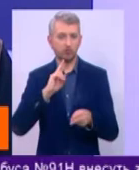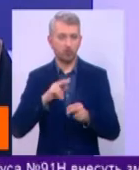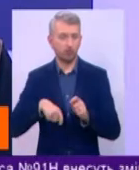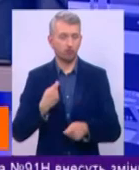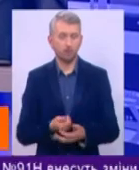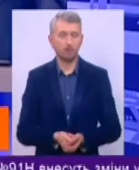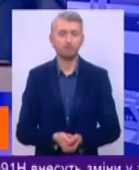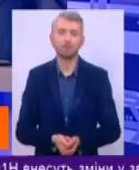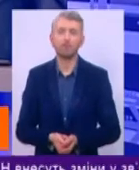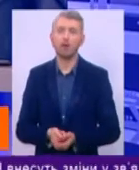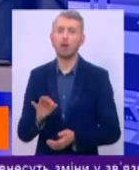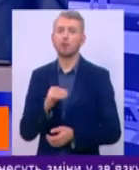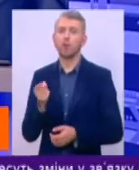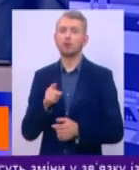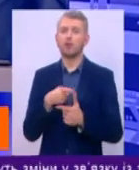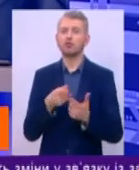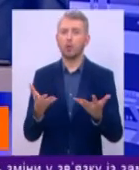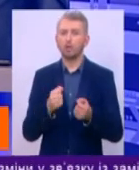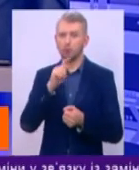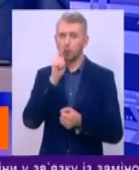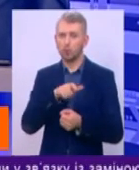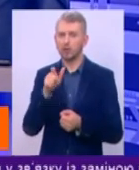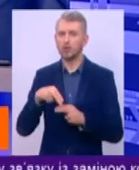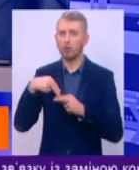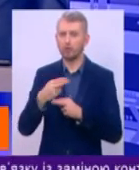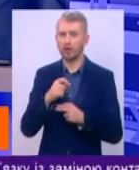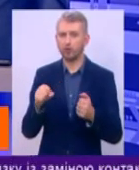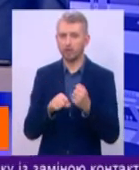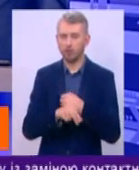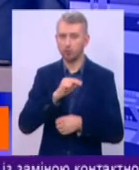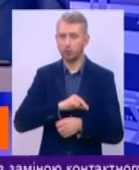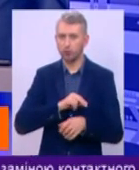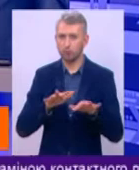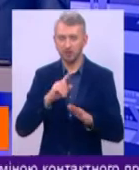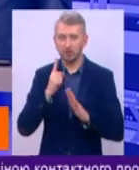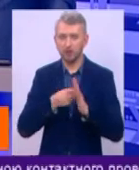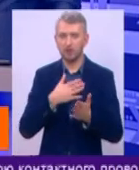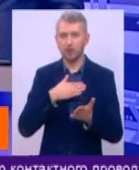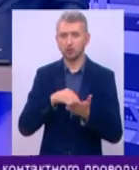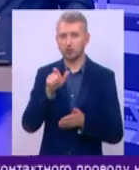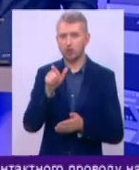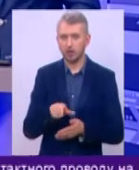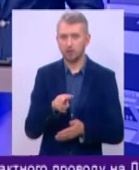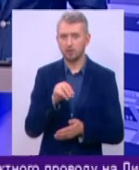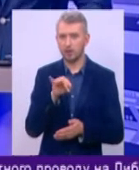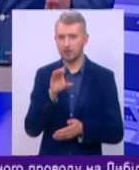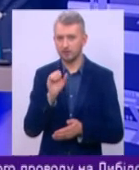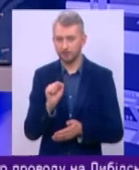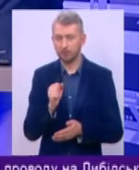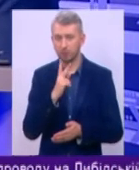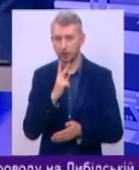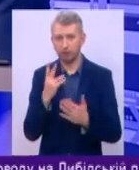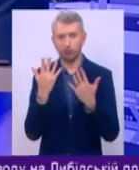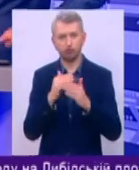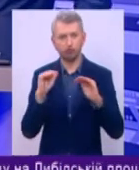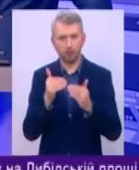ущерба. Ну что ж, про те, чи отримують українці компенсацію за травми на робочому місці, дізнавалась наша журналістка Лариса Зубенко. Подивимося